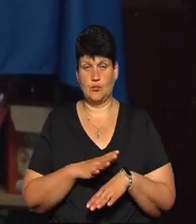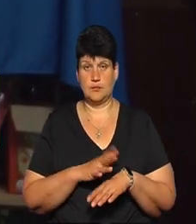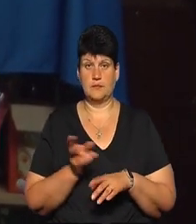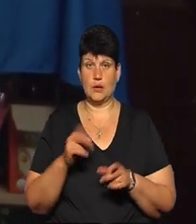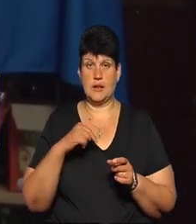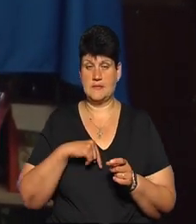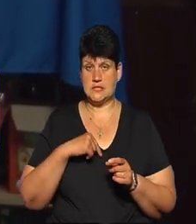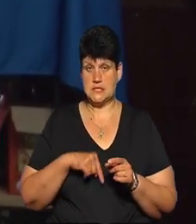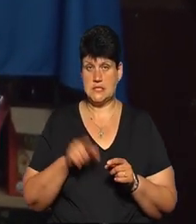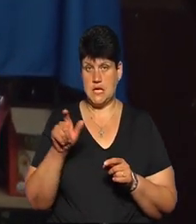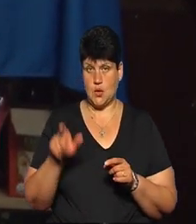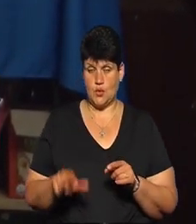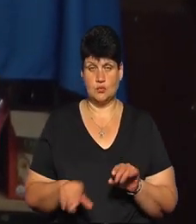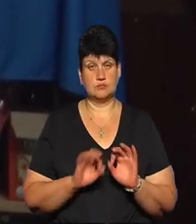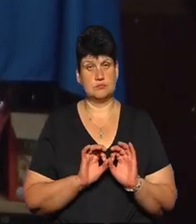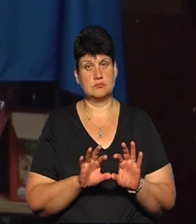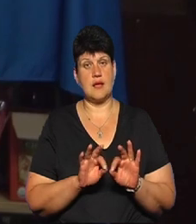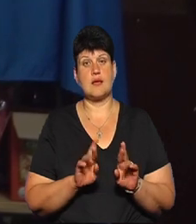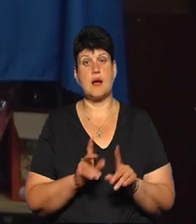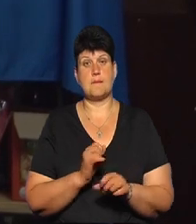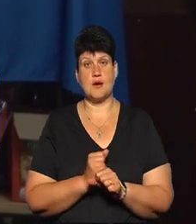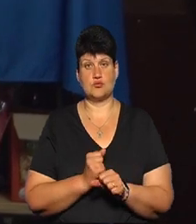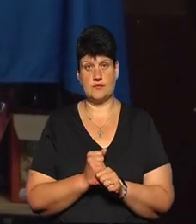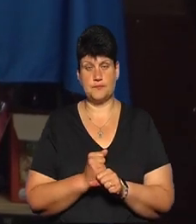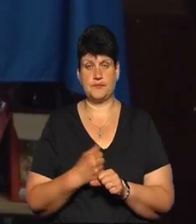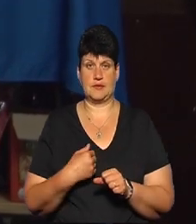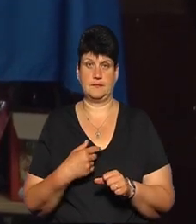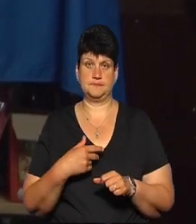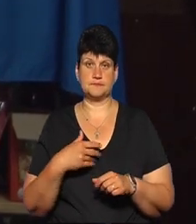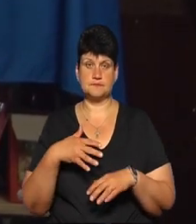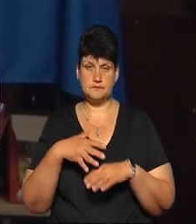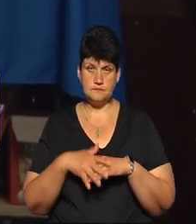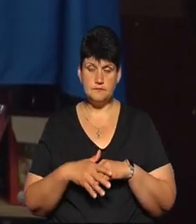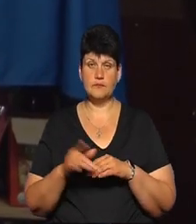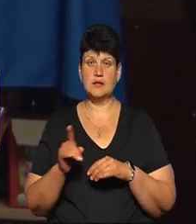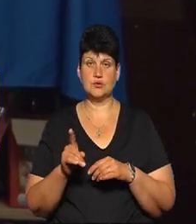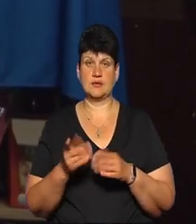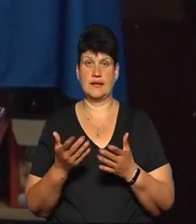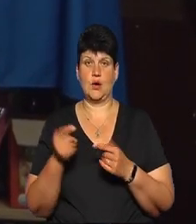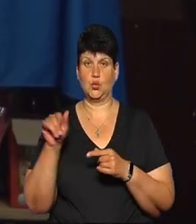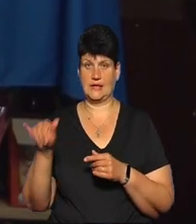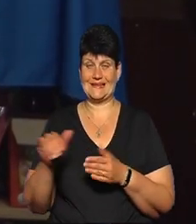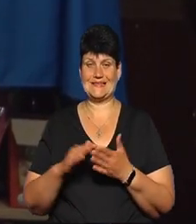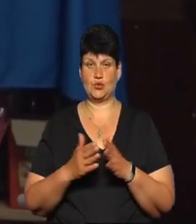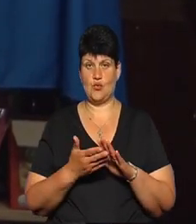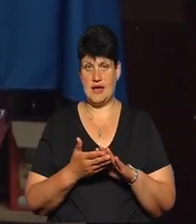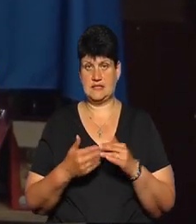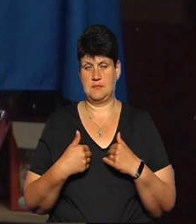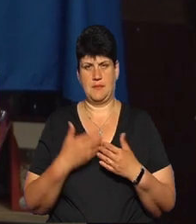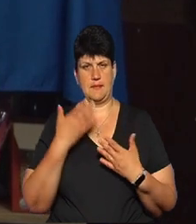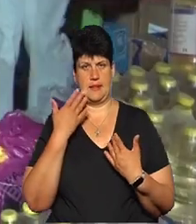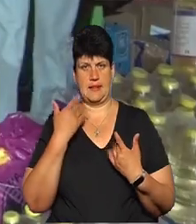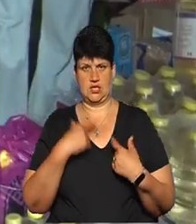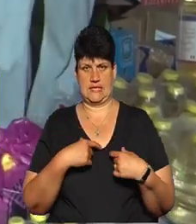нам розповідав, як нам цим працювати. Тобто вони нас налаштували так, щоб ми розуміли, яка в них ситуація, і ми маємо це якось легше для